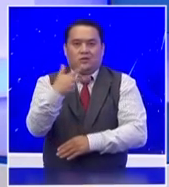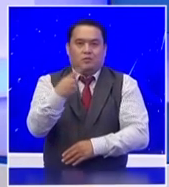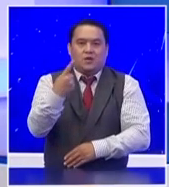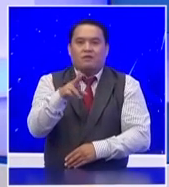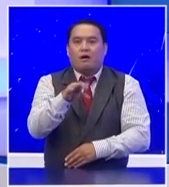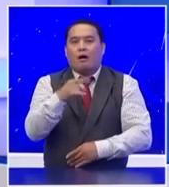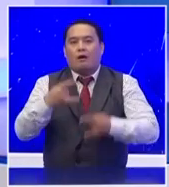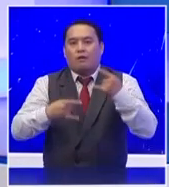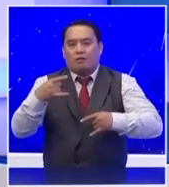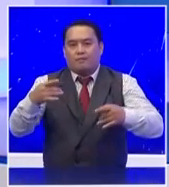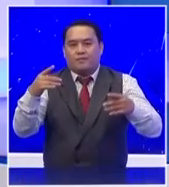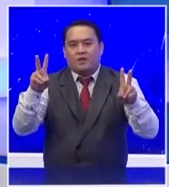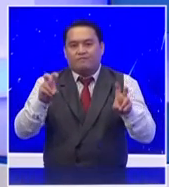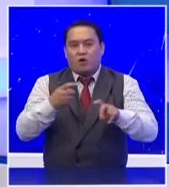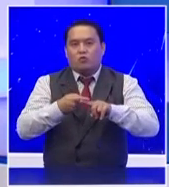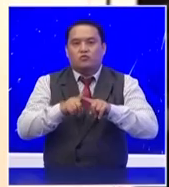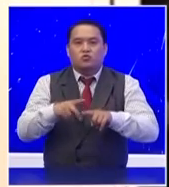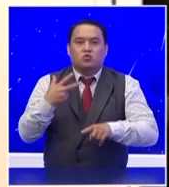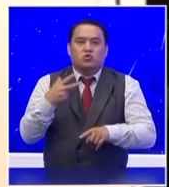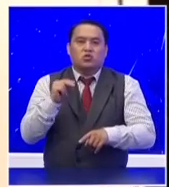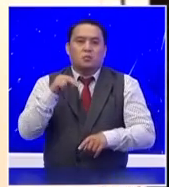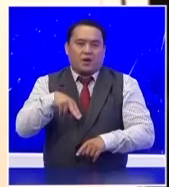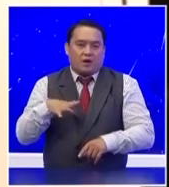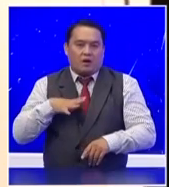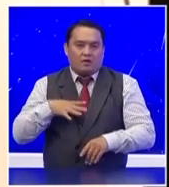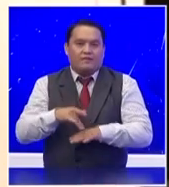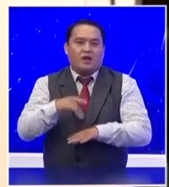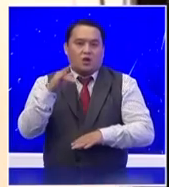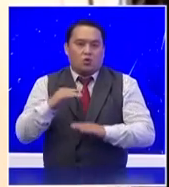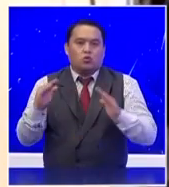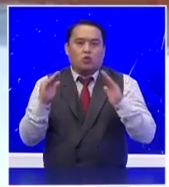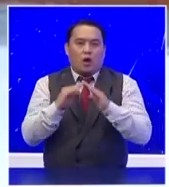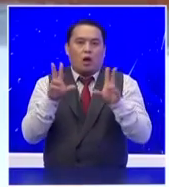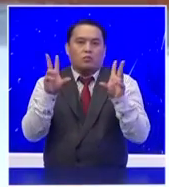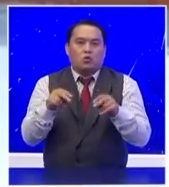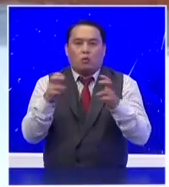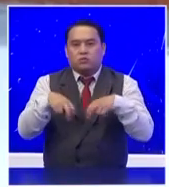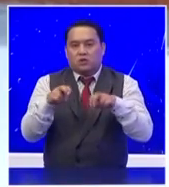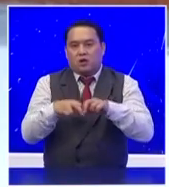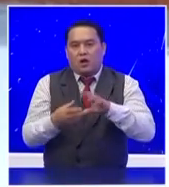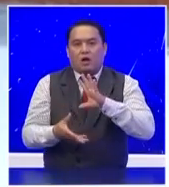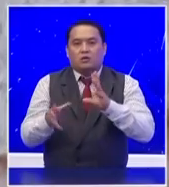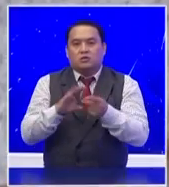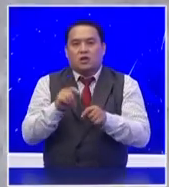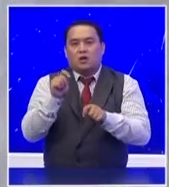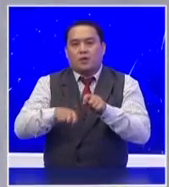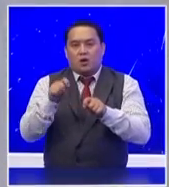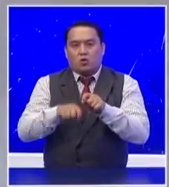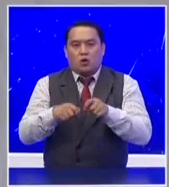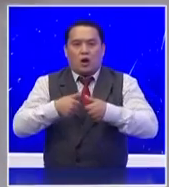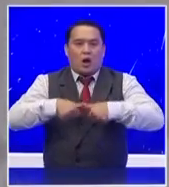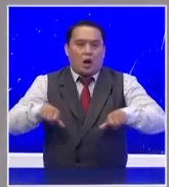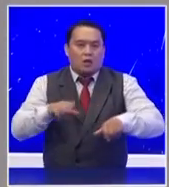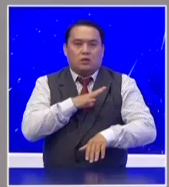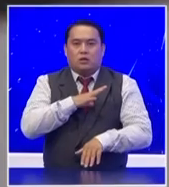канал. После ЧП с тремя накренившимися многоэтажками в микрорайоне обещали обследовать все остальные дома. Но пока